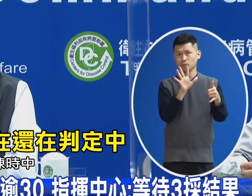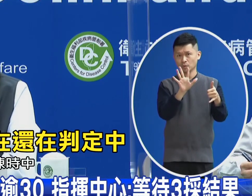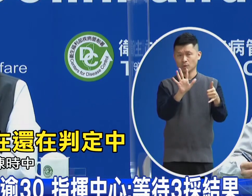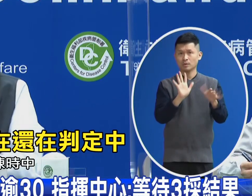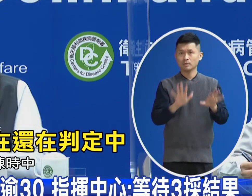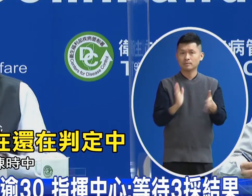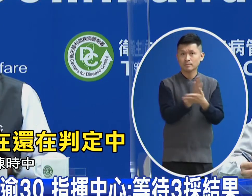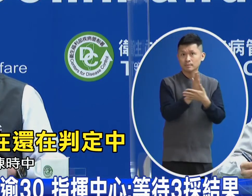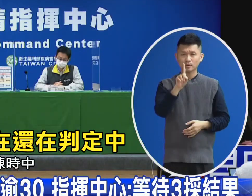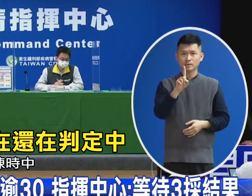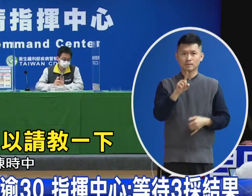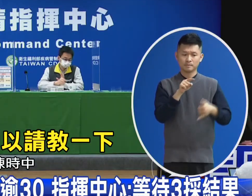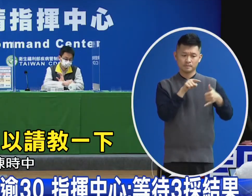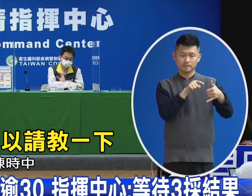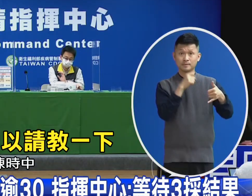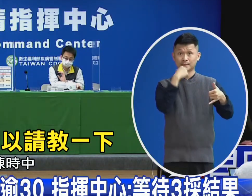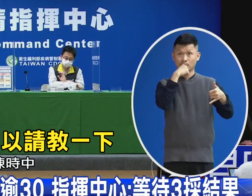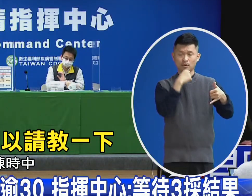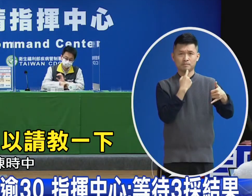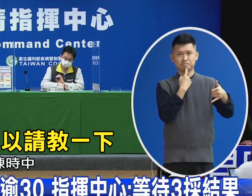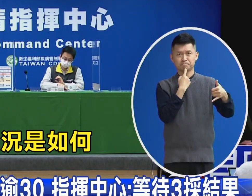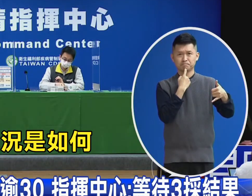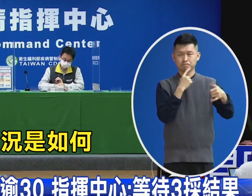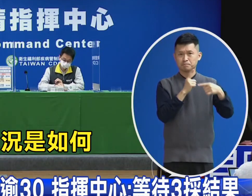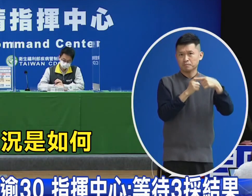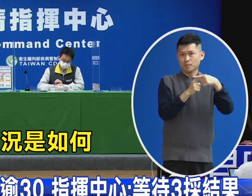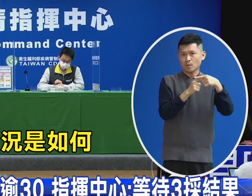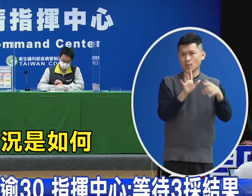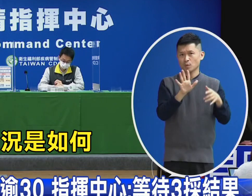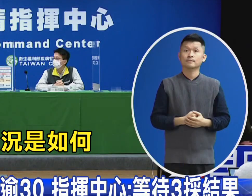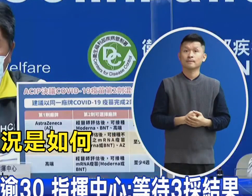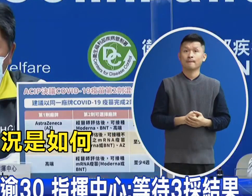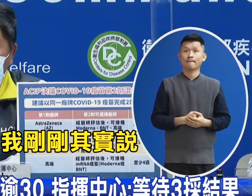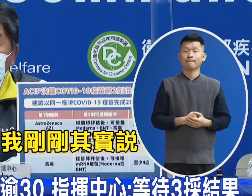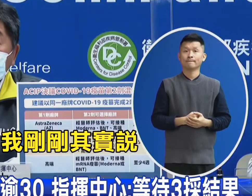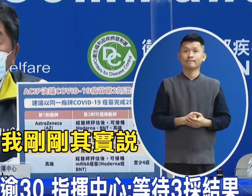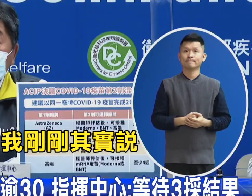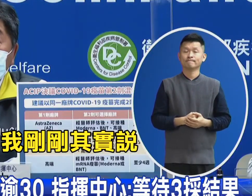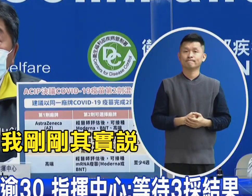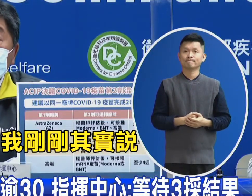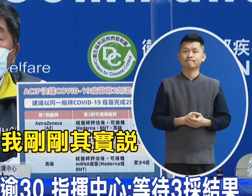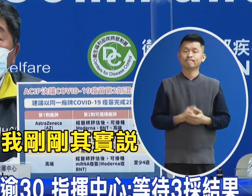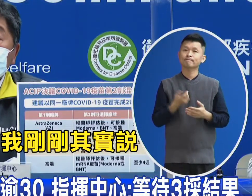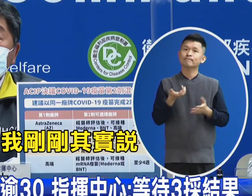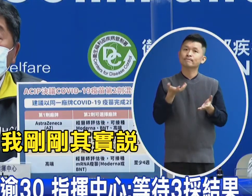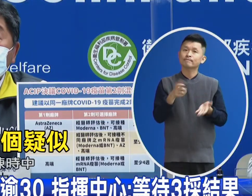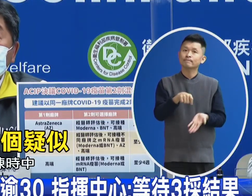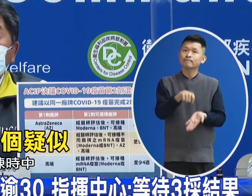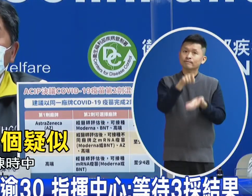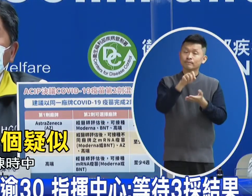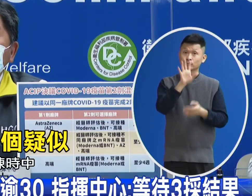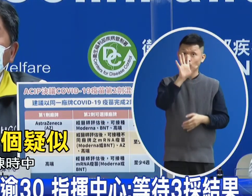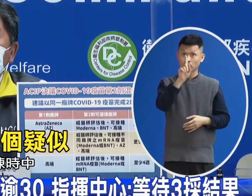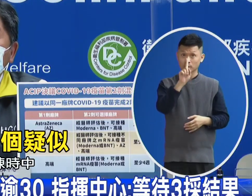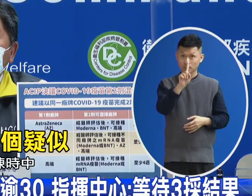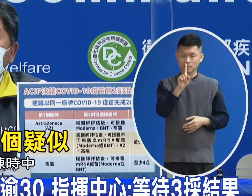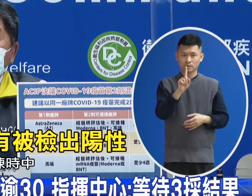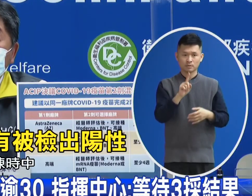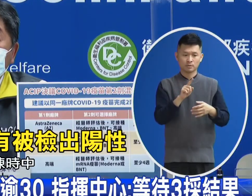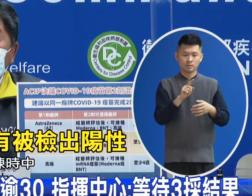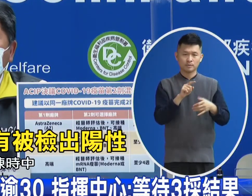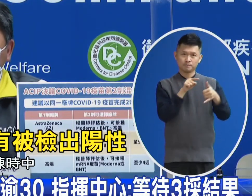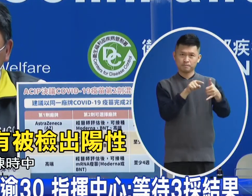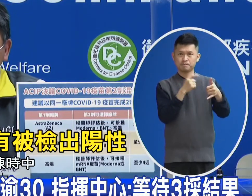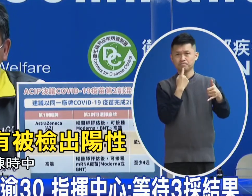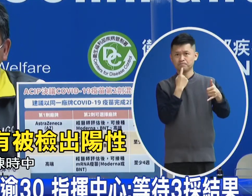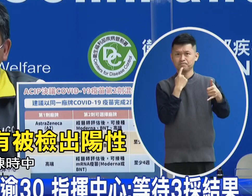判定中， 不晓得可以请教一下他的状况是如何。 基本上大概我刚刚提说有一个疑似，就是说